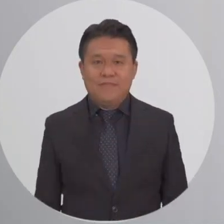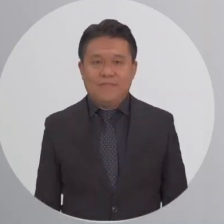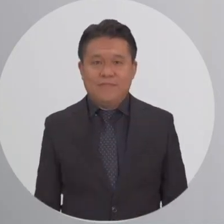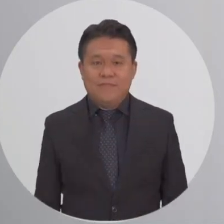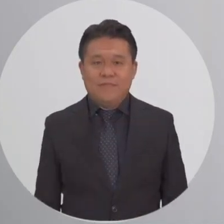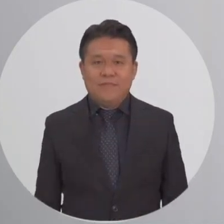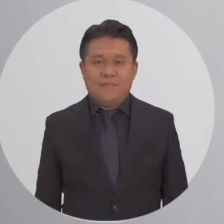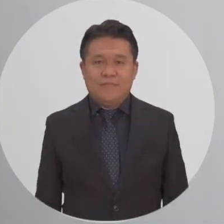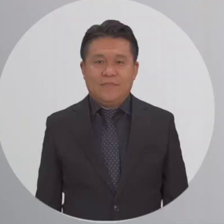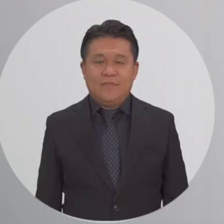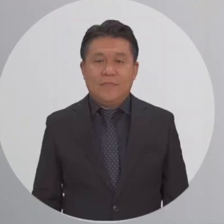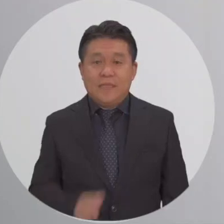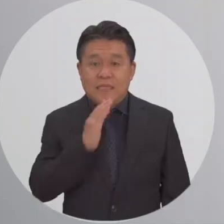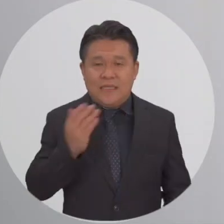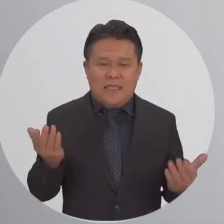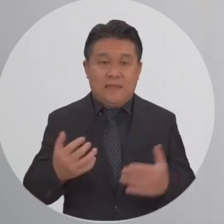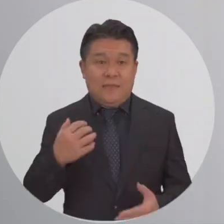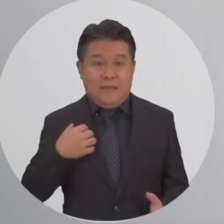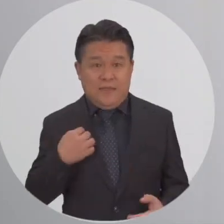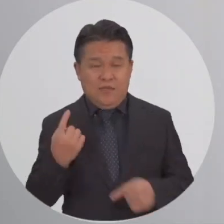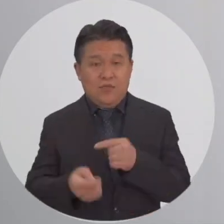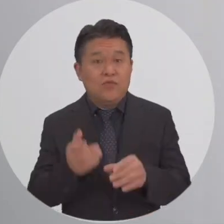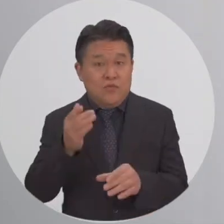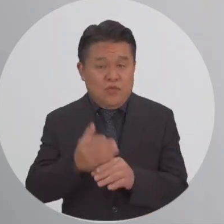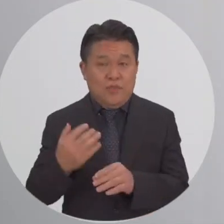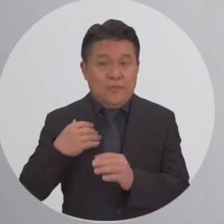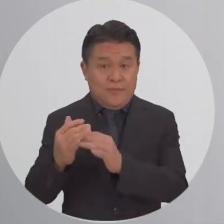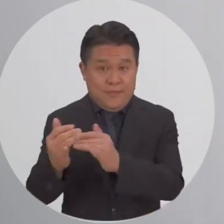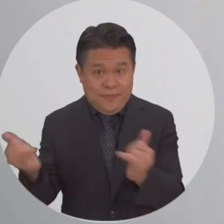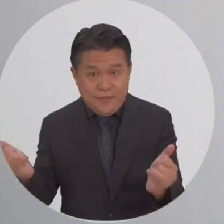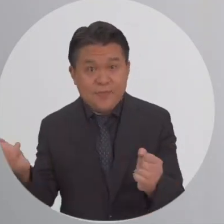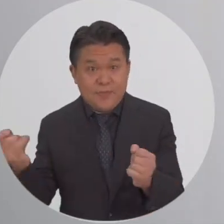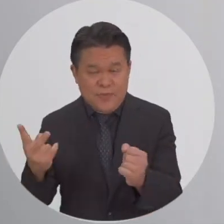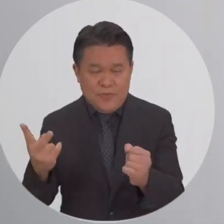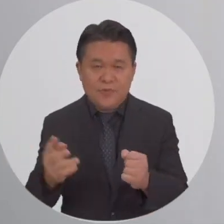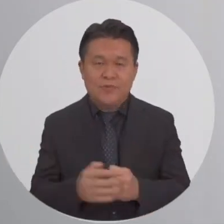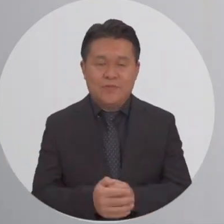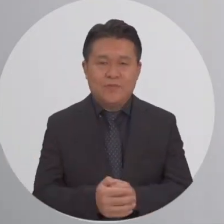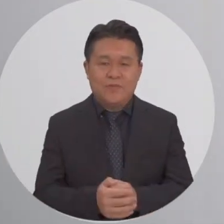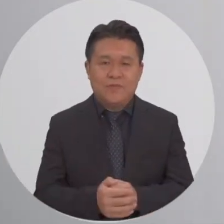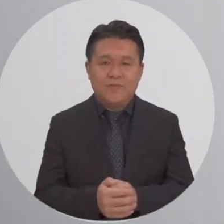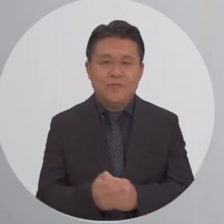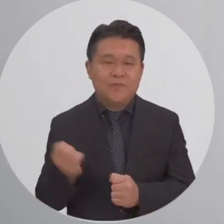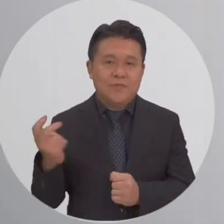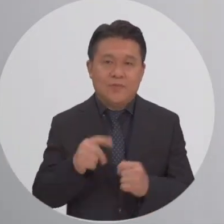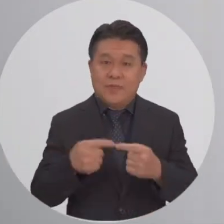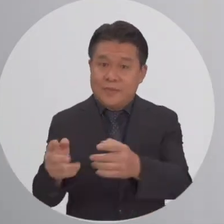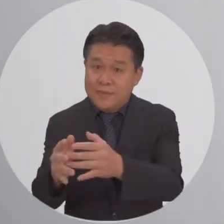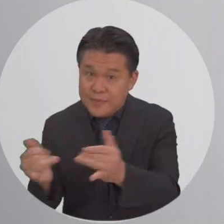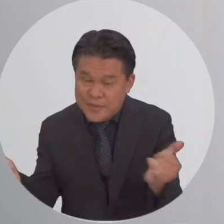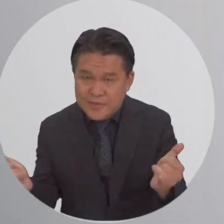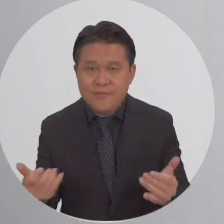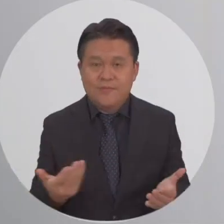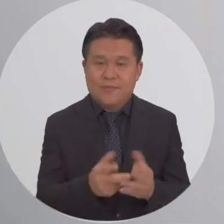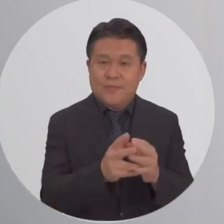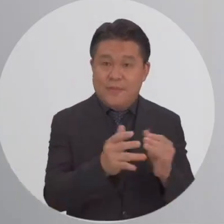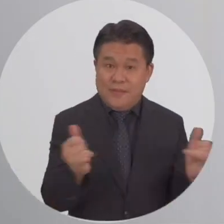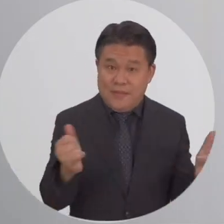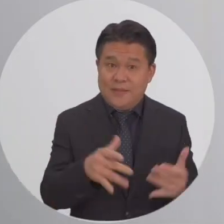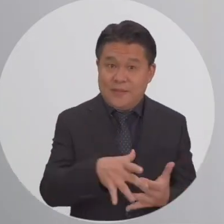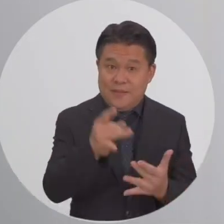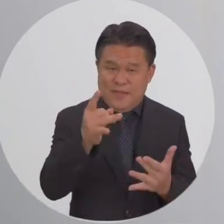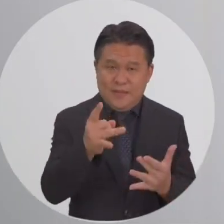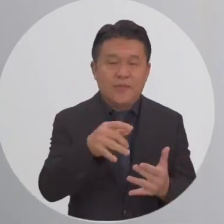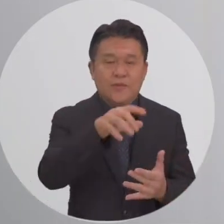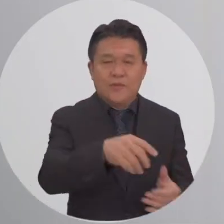있습니다. 현장에서 실제로 사업을 운영하고 있는 수행기관 담당자와 참여자, 그리고